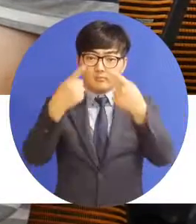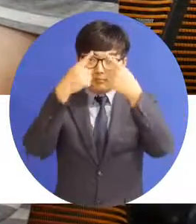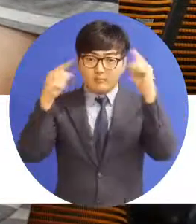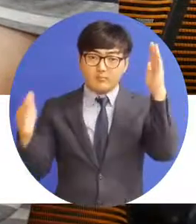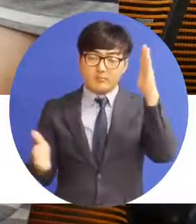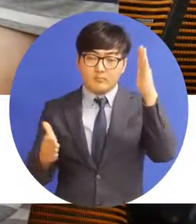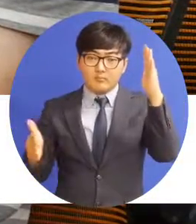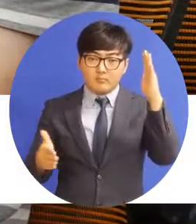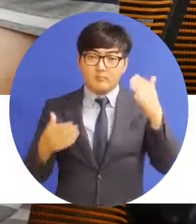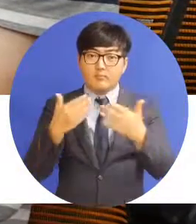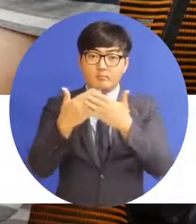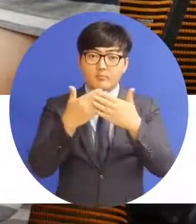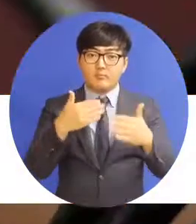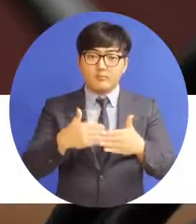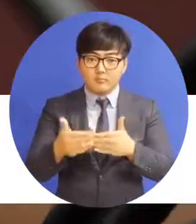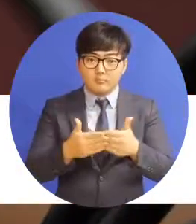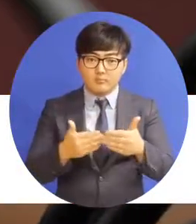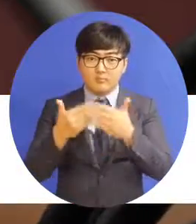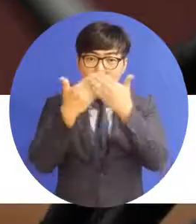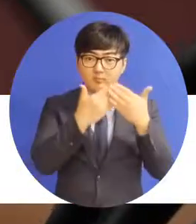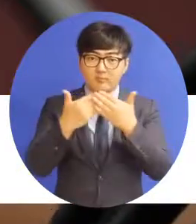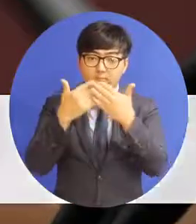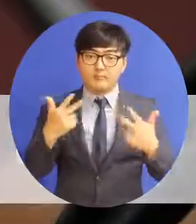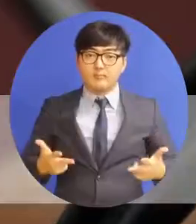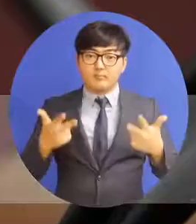대학생들의 현장체험과 교육실습 및